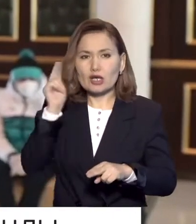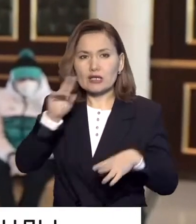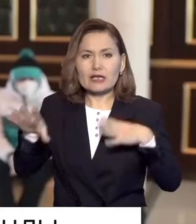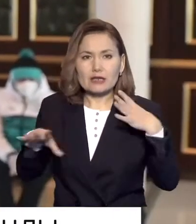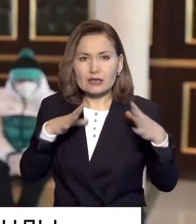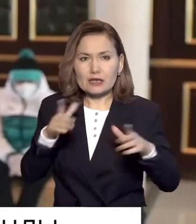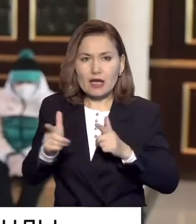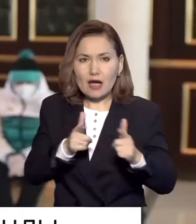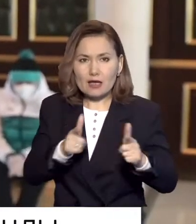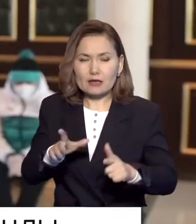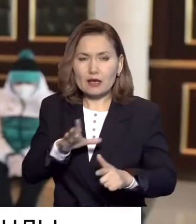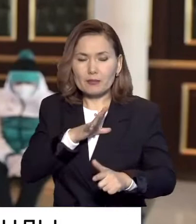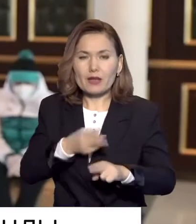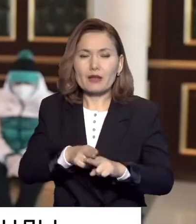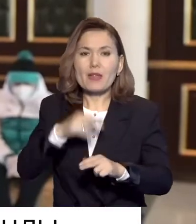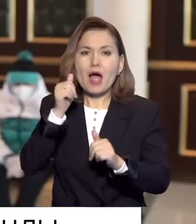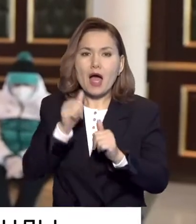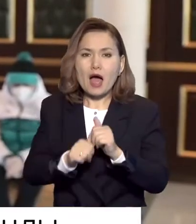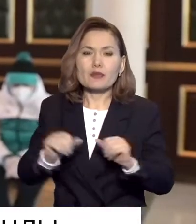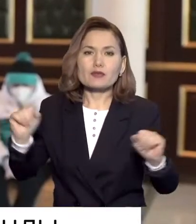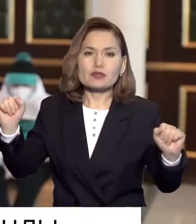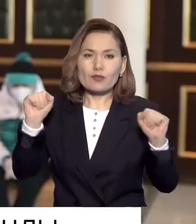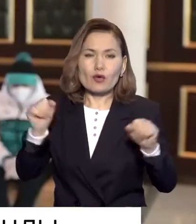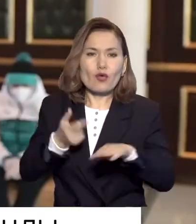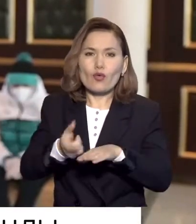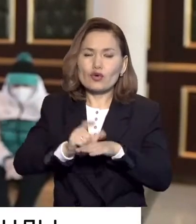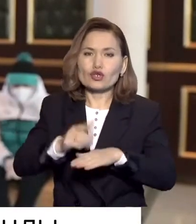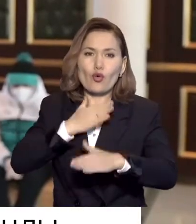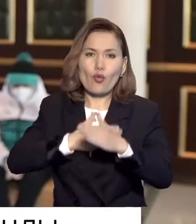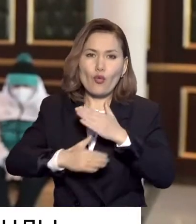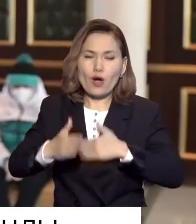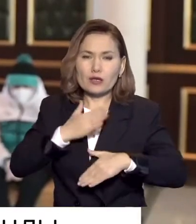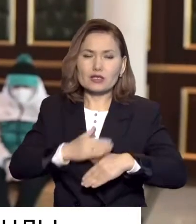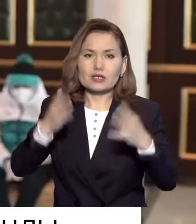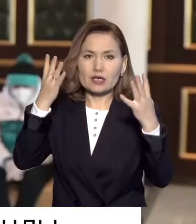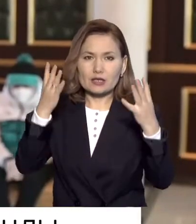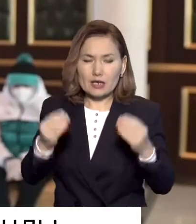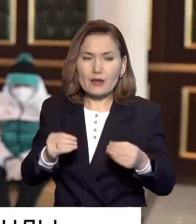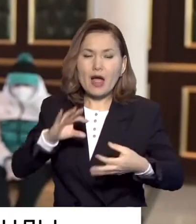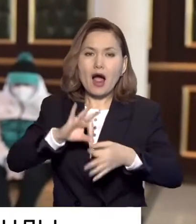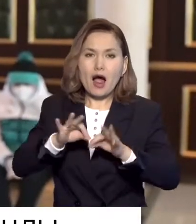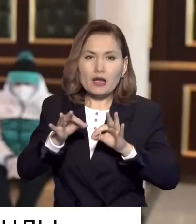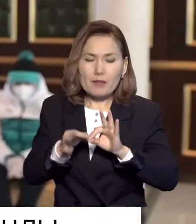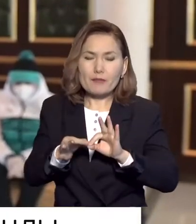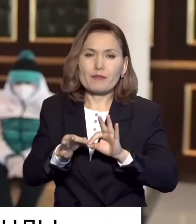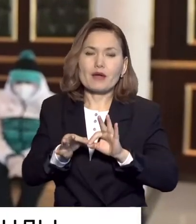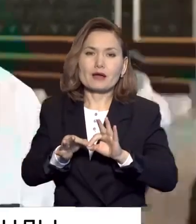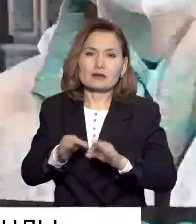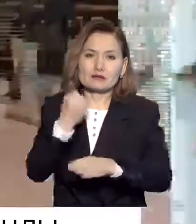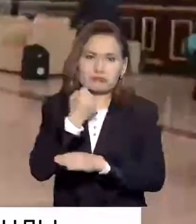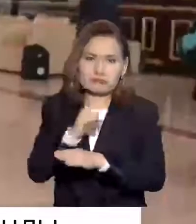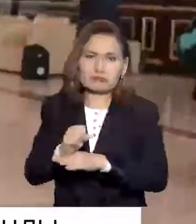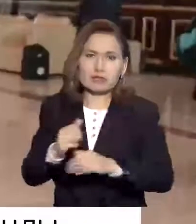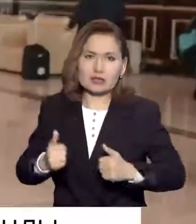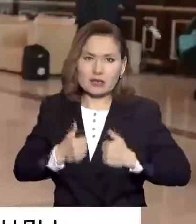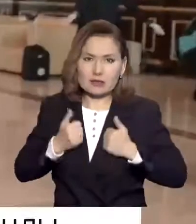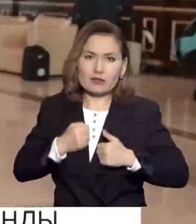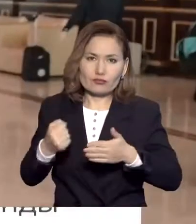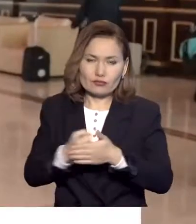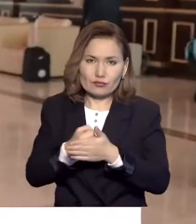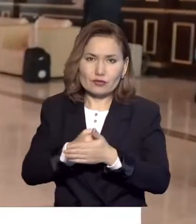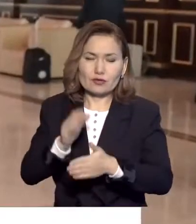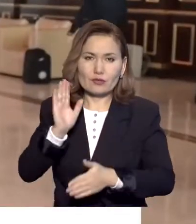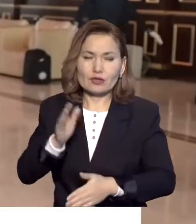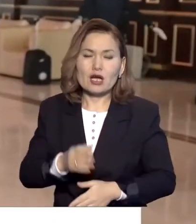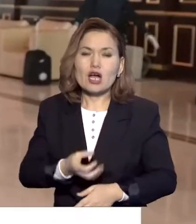дайындалып, енді ол әрбір спортшыға қуанышты сәт. Осы олимпиадада жақсы өнер көрсетуге тырысамыз. Жақсы